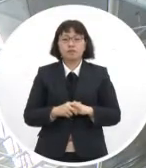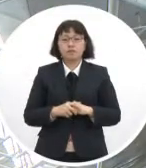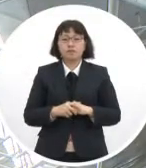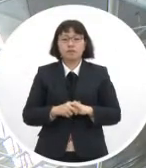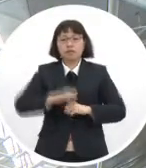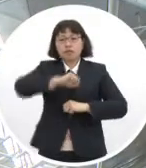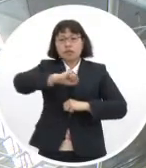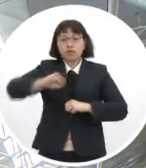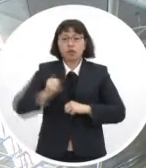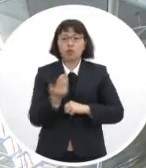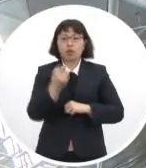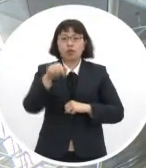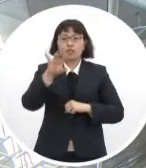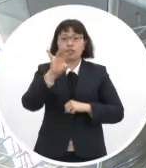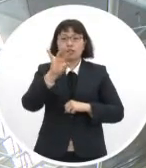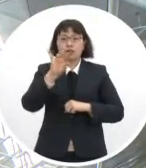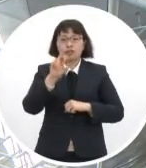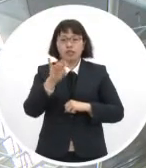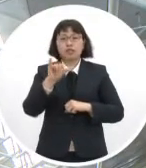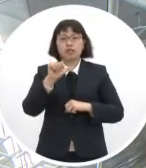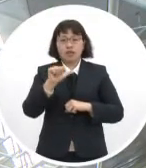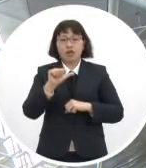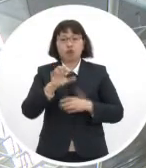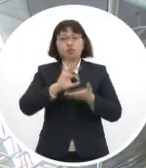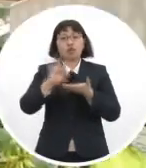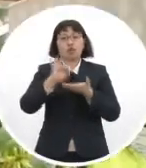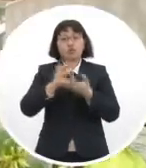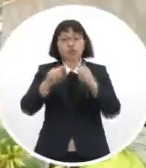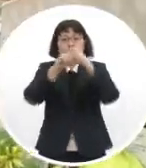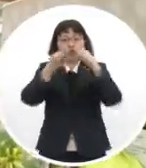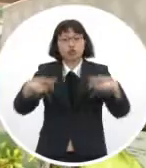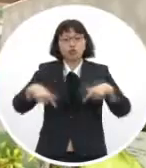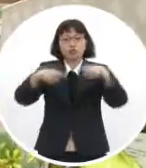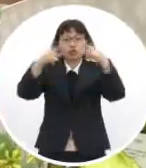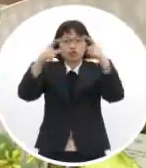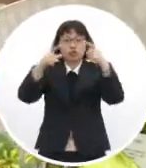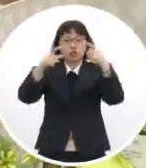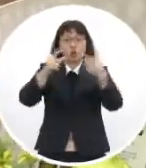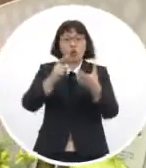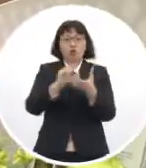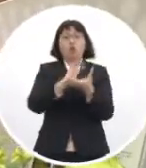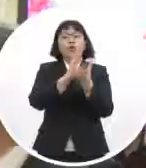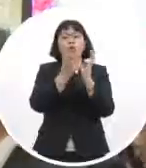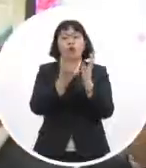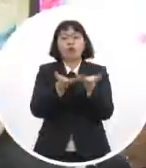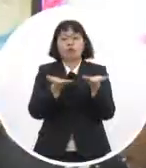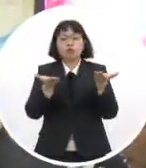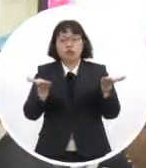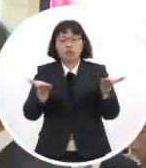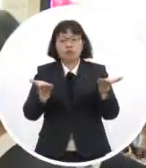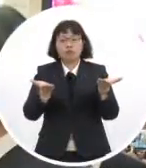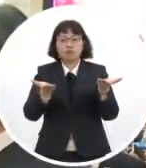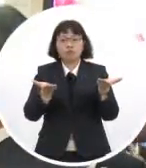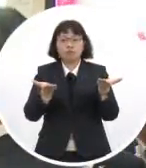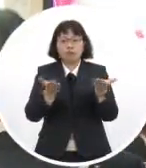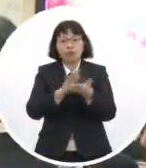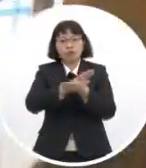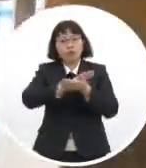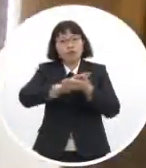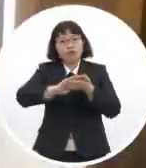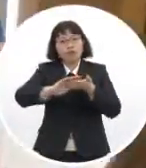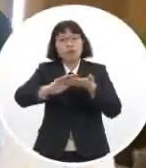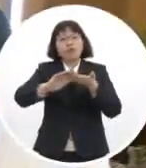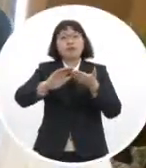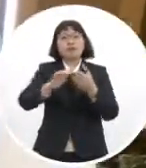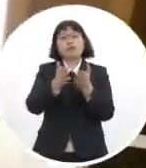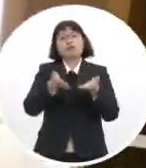チタのポインセチアを使ったクリスマスツリーやフラワーディスプレイに彩られた華やかな会場では、花